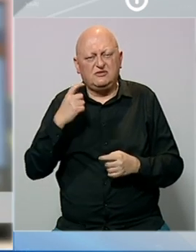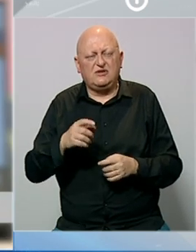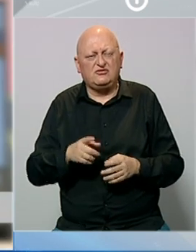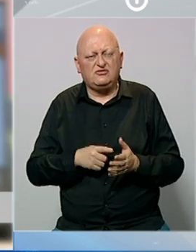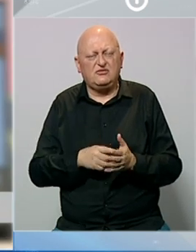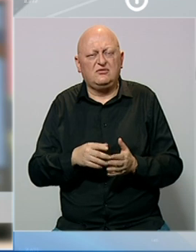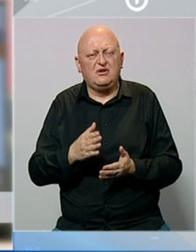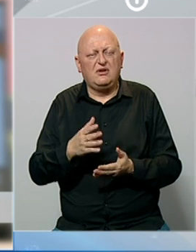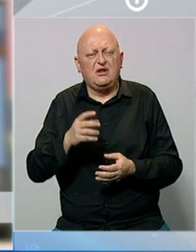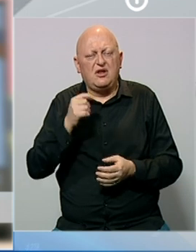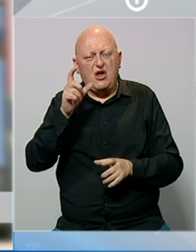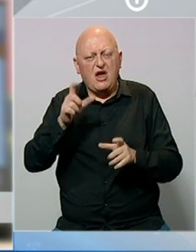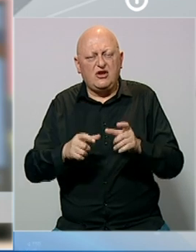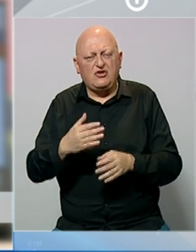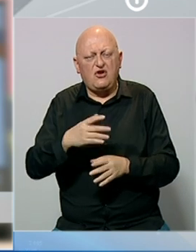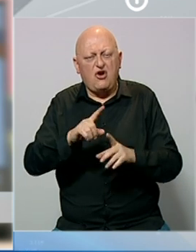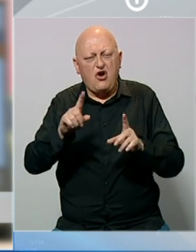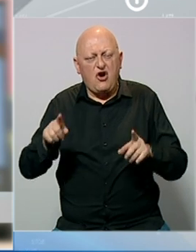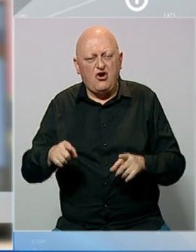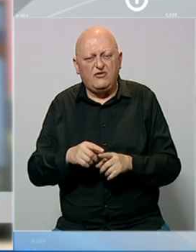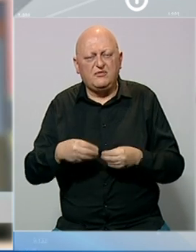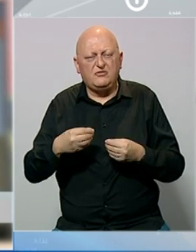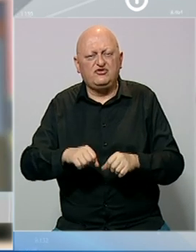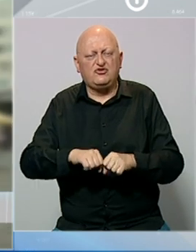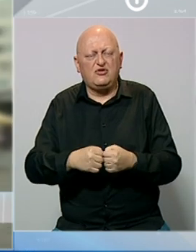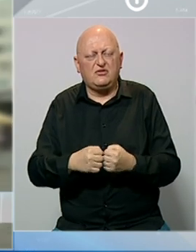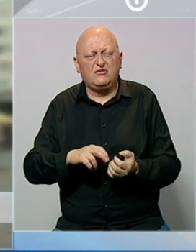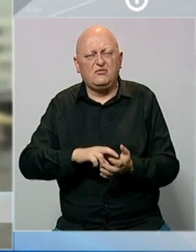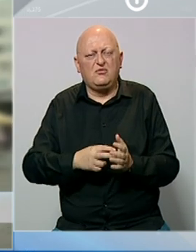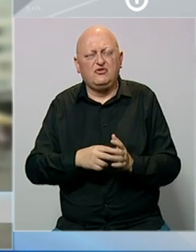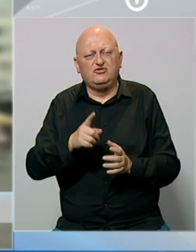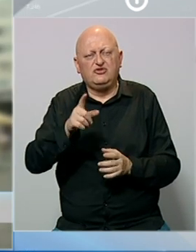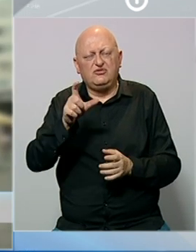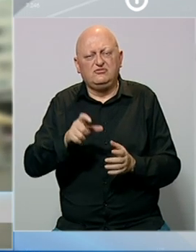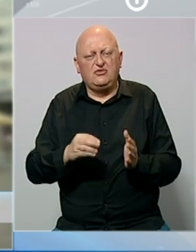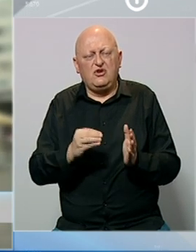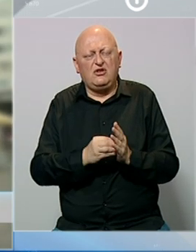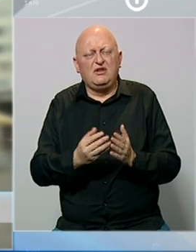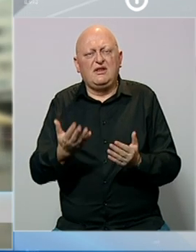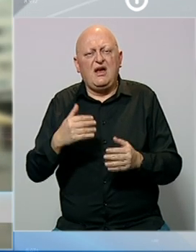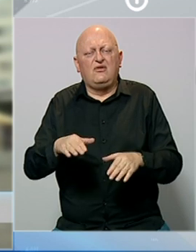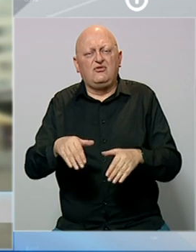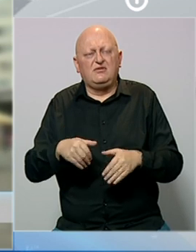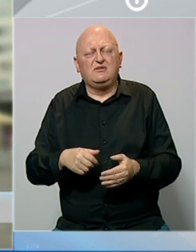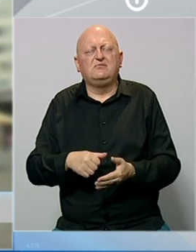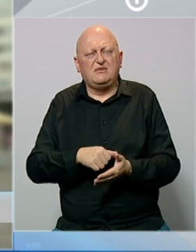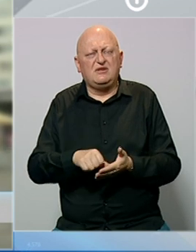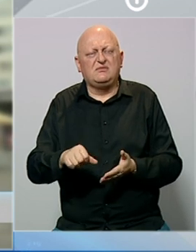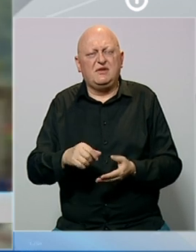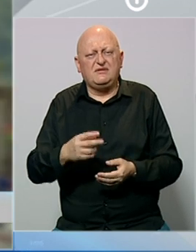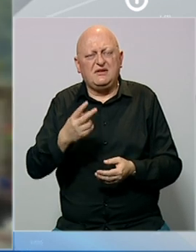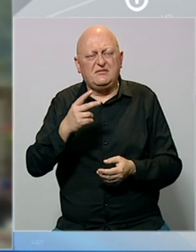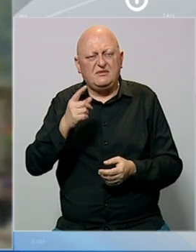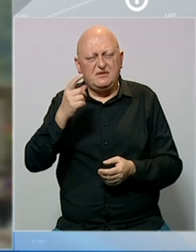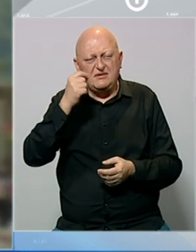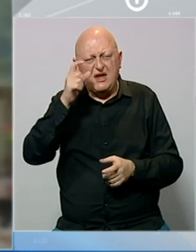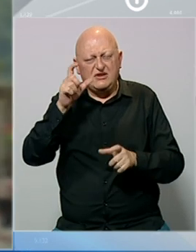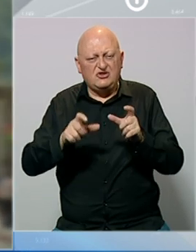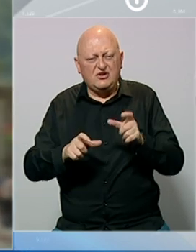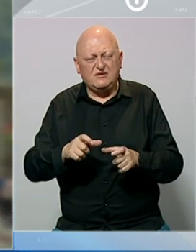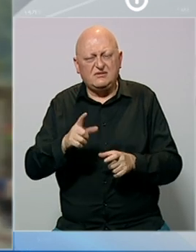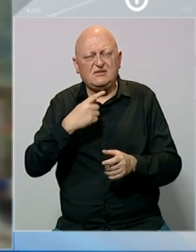na etno okvir i priču o ugroženosti. Političari su po njihovoj ocjeni davno shvatili da se isplati biti nacionalista i da